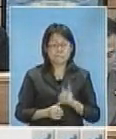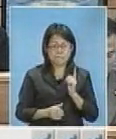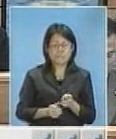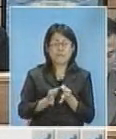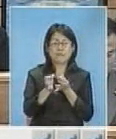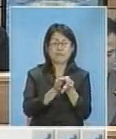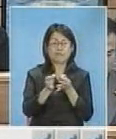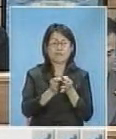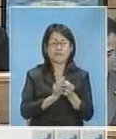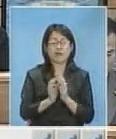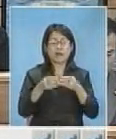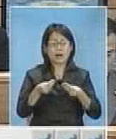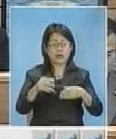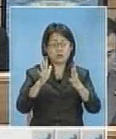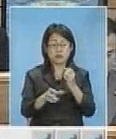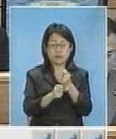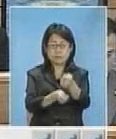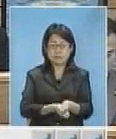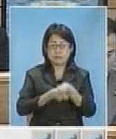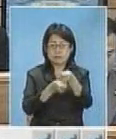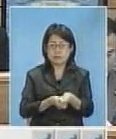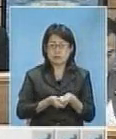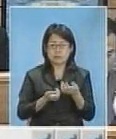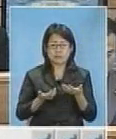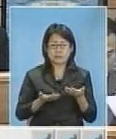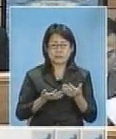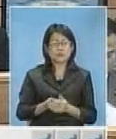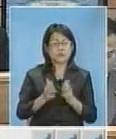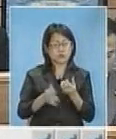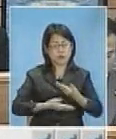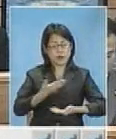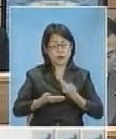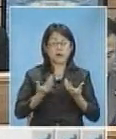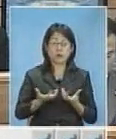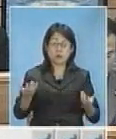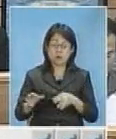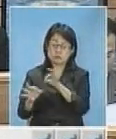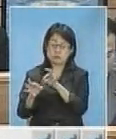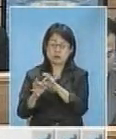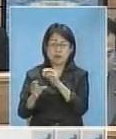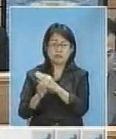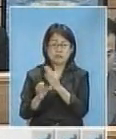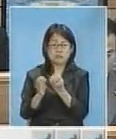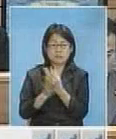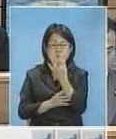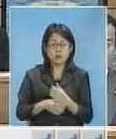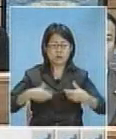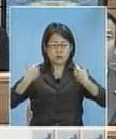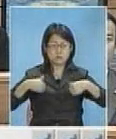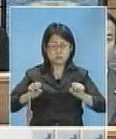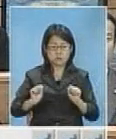คำถามให้กับพี่น้องเกษตรกรท่านจะตอบคำถามให้กับพ่อค้าแม่ค้าที่เป็นลูกค้าธนาคารอมสินวินมอเตอร์ไซค์แท็ก